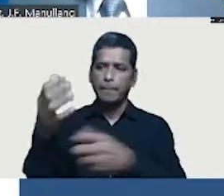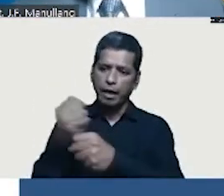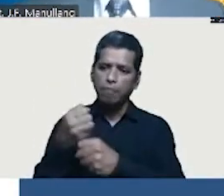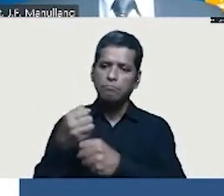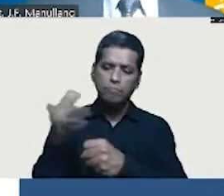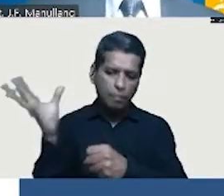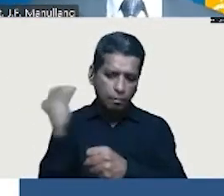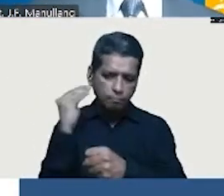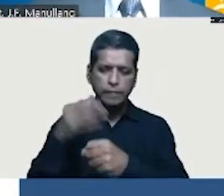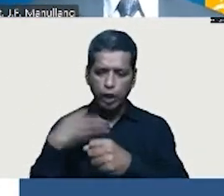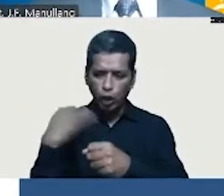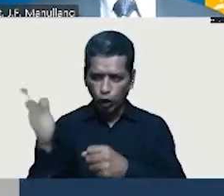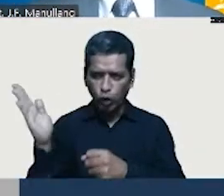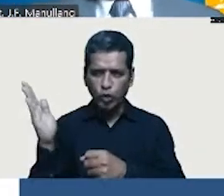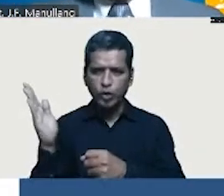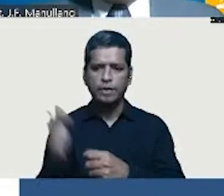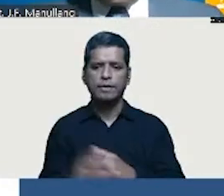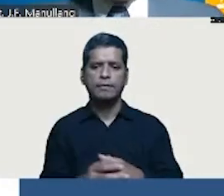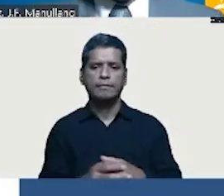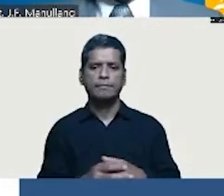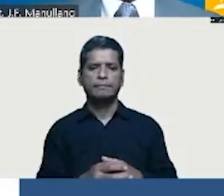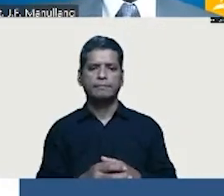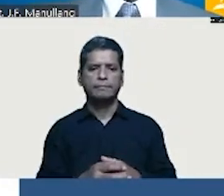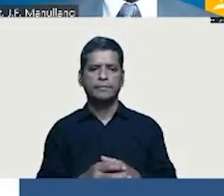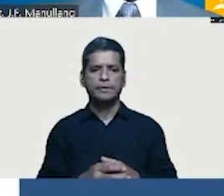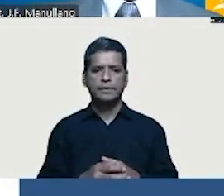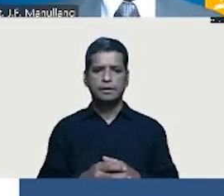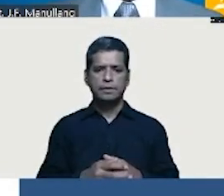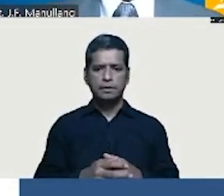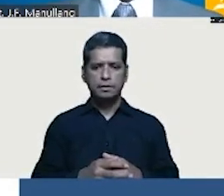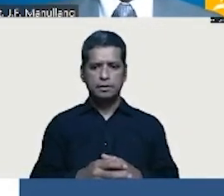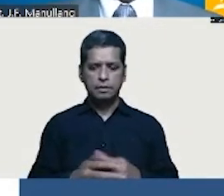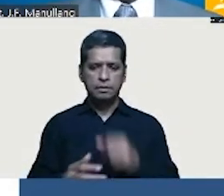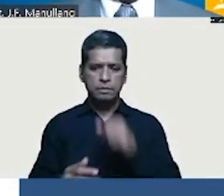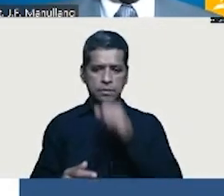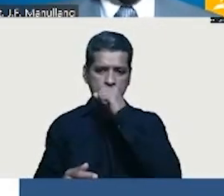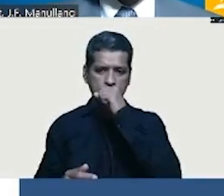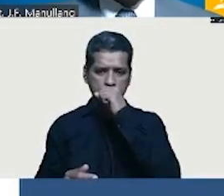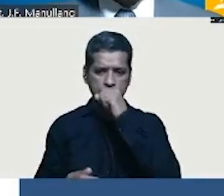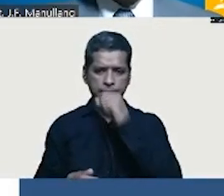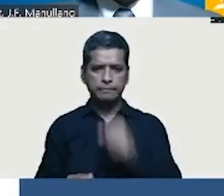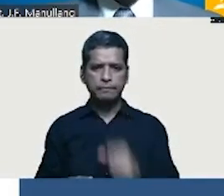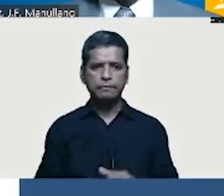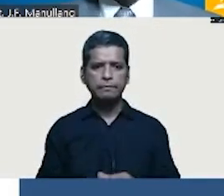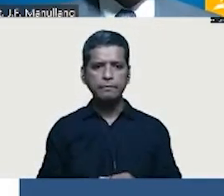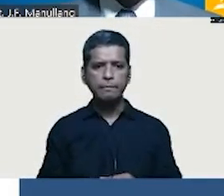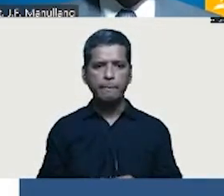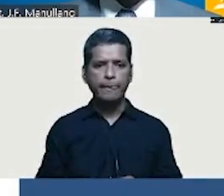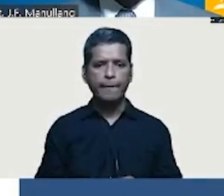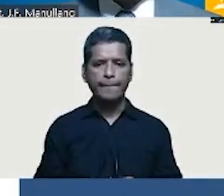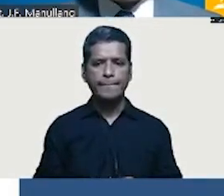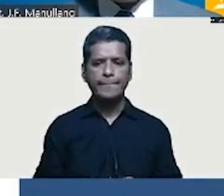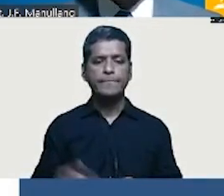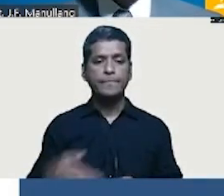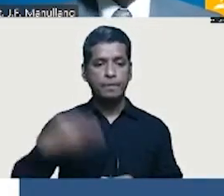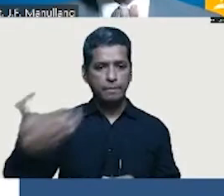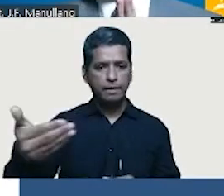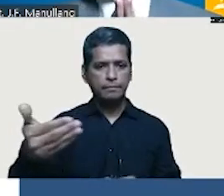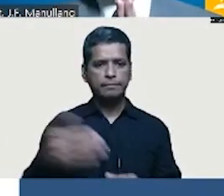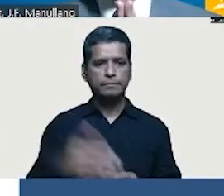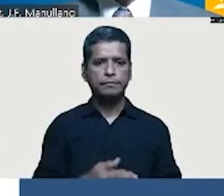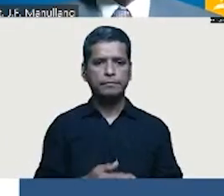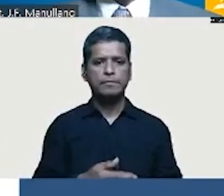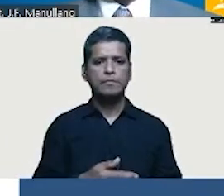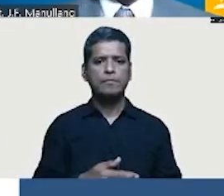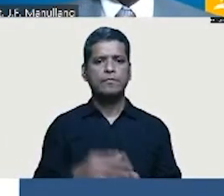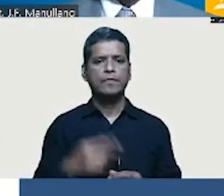melenceng dan keluar dari kedatuan 27-1-19 dengan demikian Kami